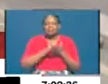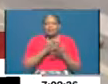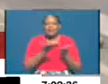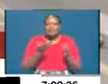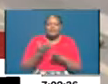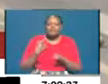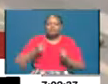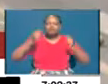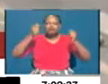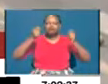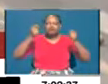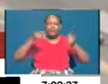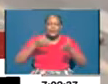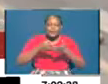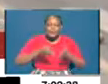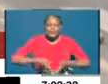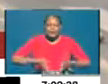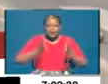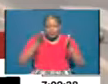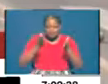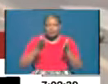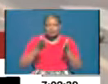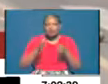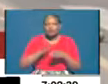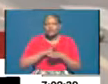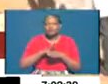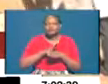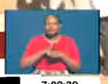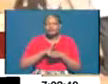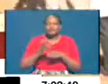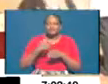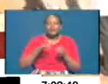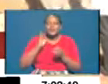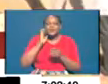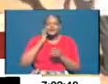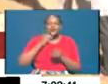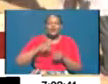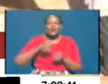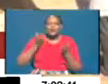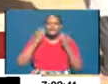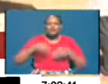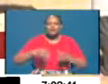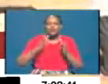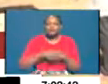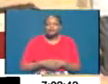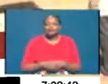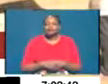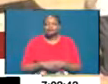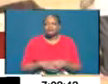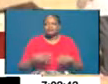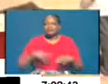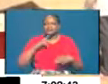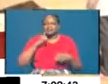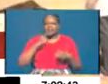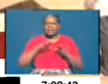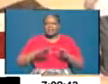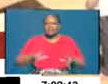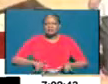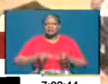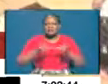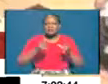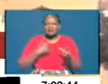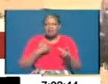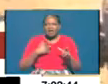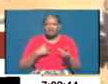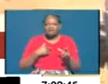na kufunga barabara yenye shughuli nyingi ya kutoka Isiolo kwenda Meru. Mtu anakuja hapa anasema hapo na title deed yenye imeanza